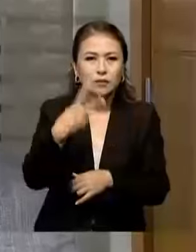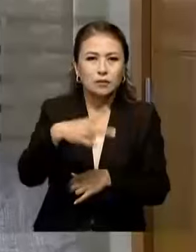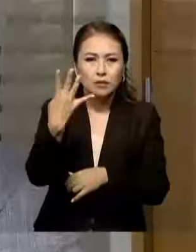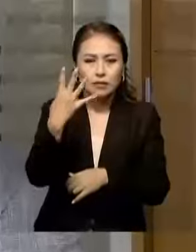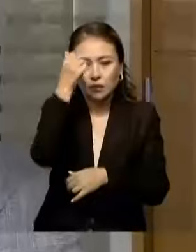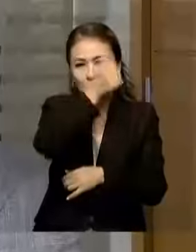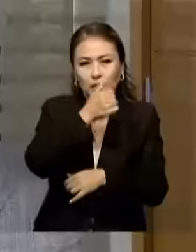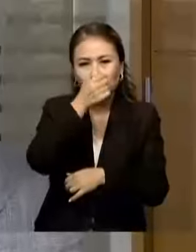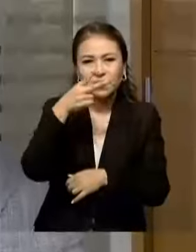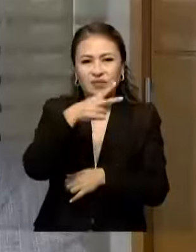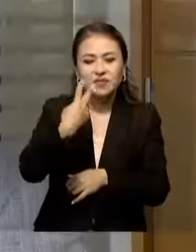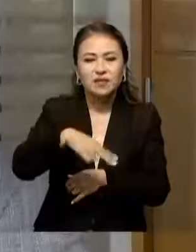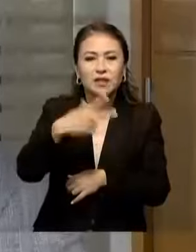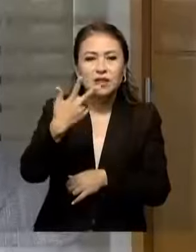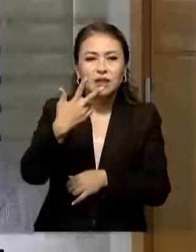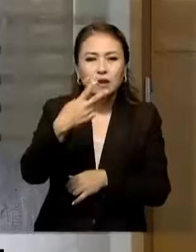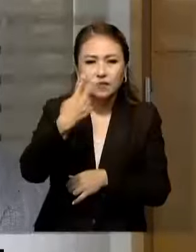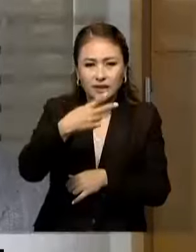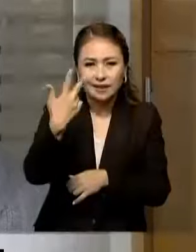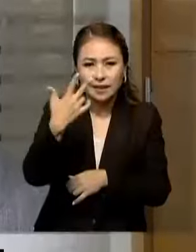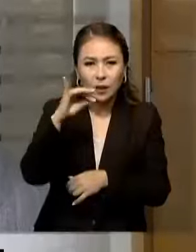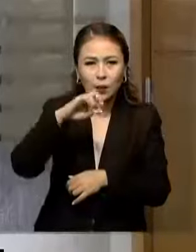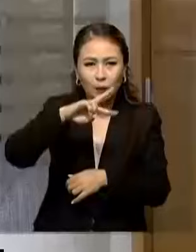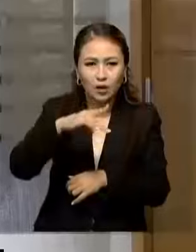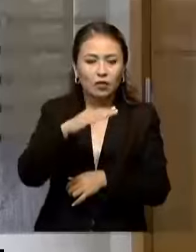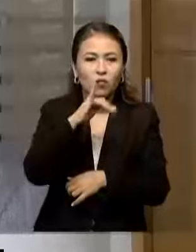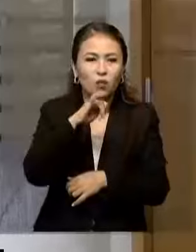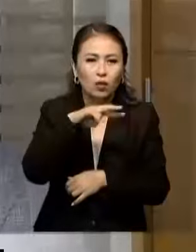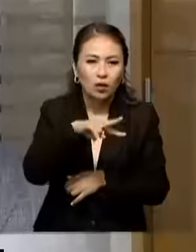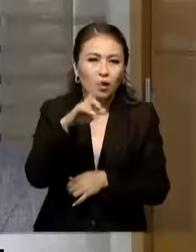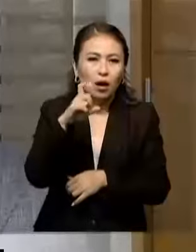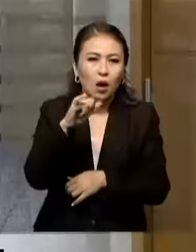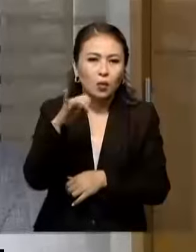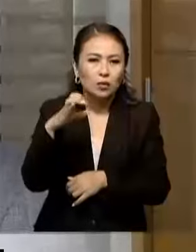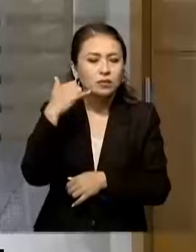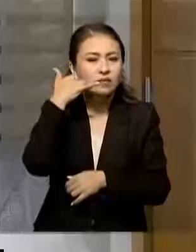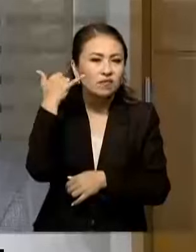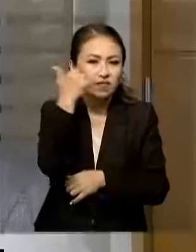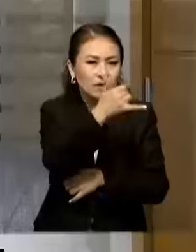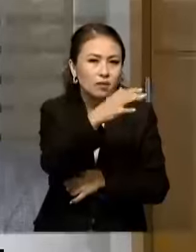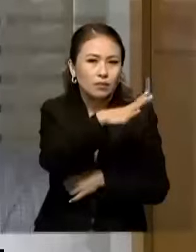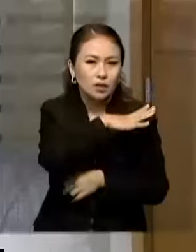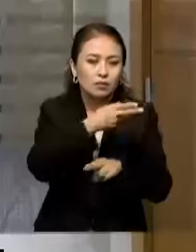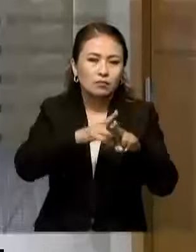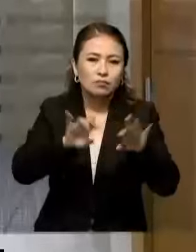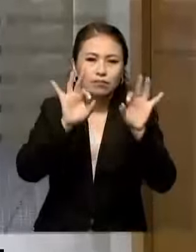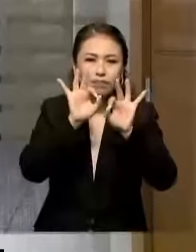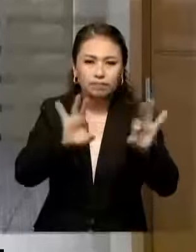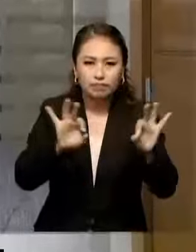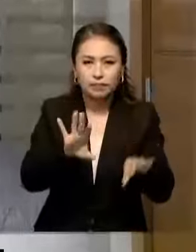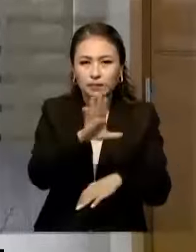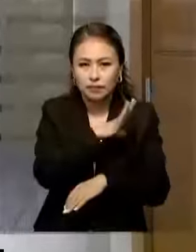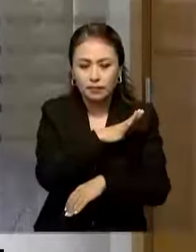жылғы 23 шілде күні біз Full House-ның иелерімен хабарластық. Осын жағдай туралы айтып